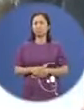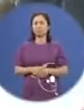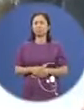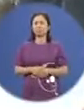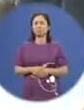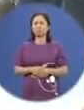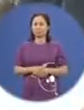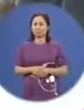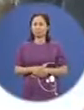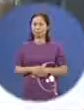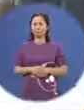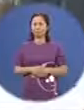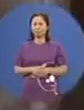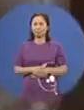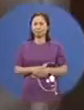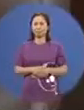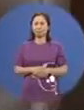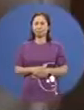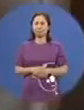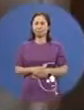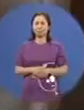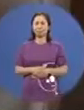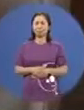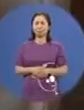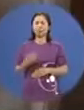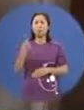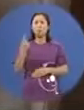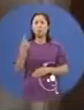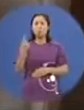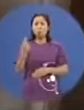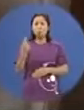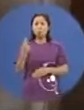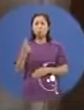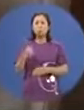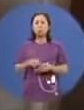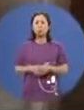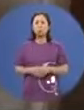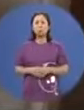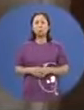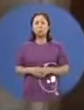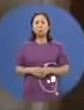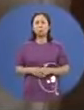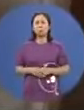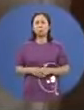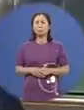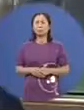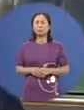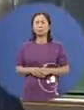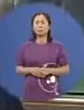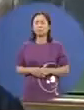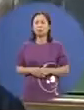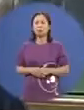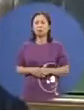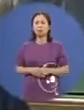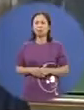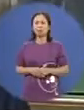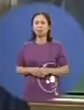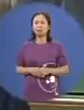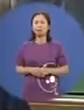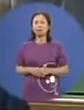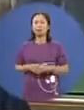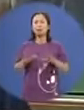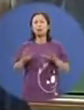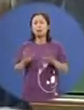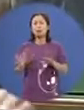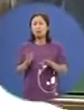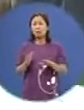に該当するところですね、 はい、もう一つの理由というのはどういったことで、ねね、どんな状況だったんでしょうか。 要するにね、はい、あんまり結婚